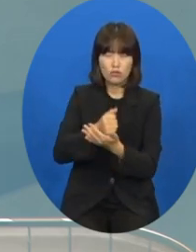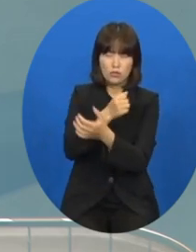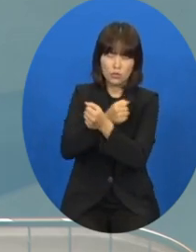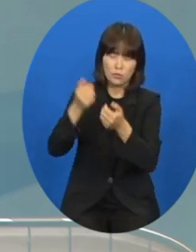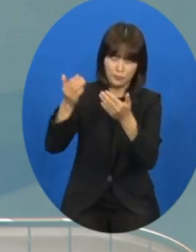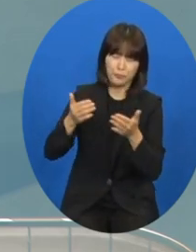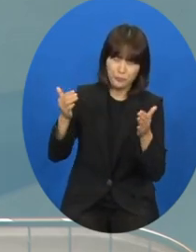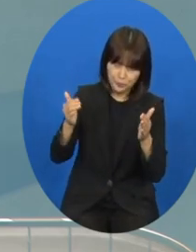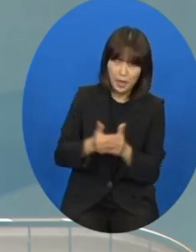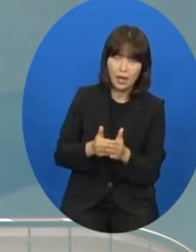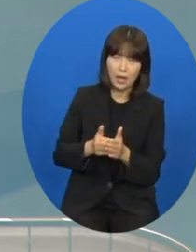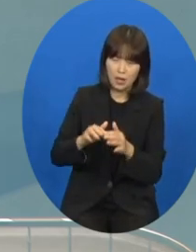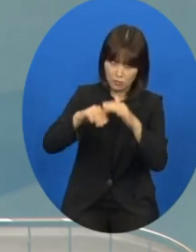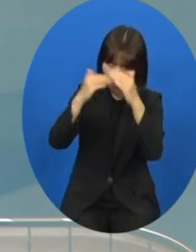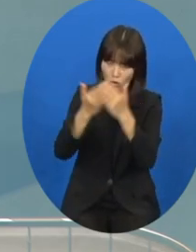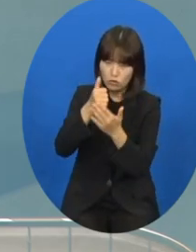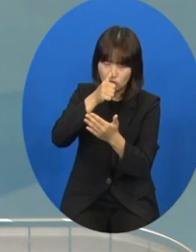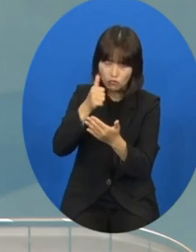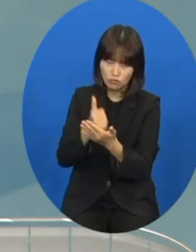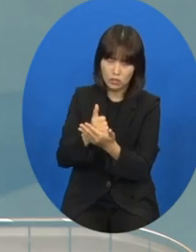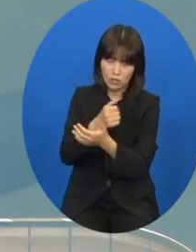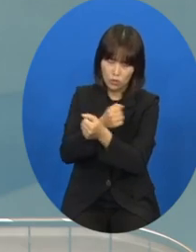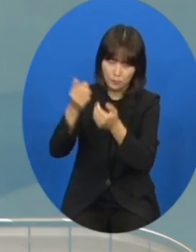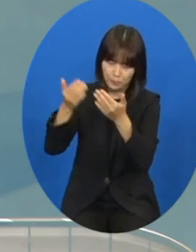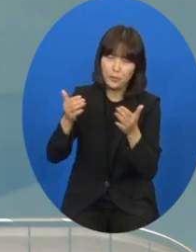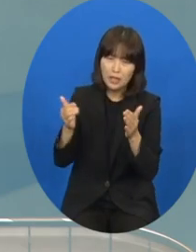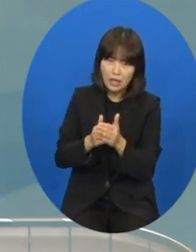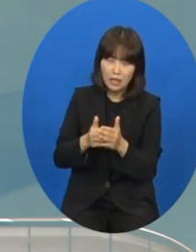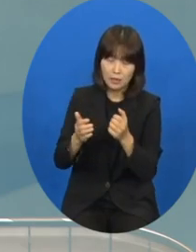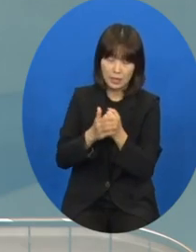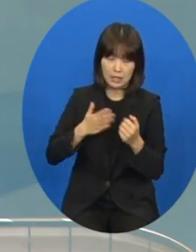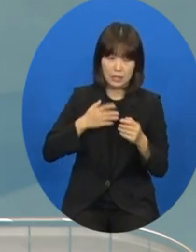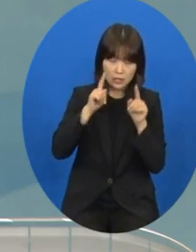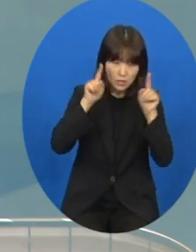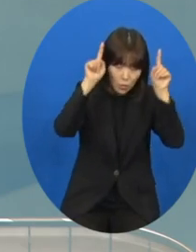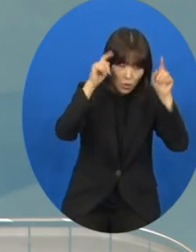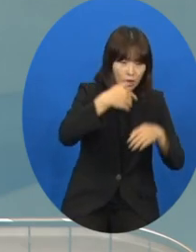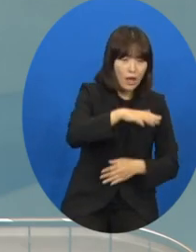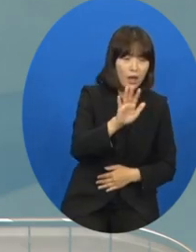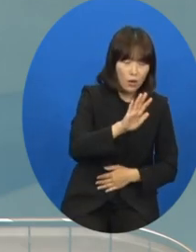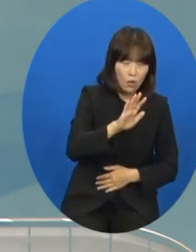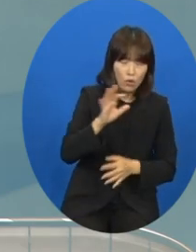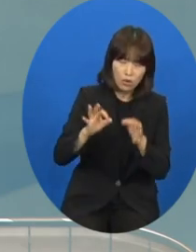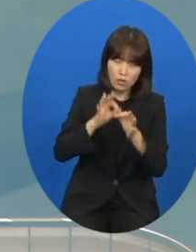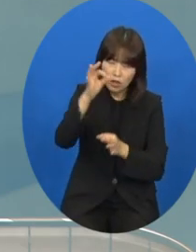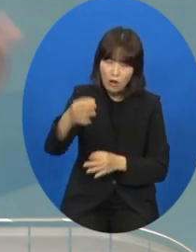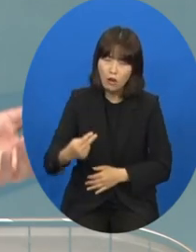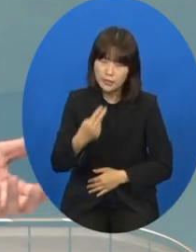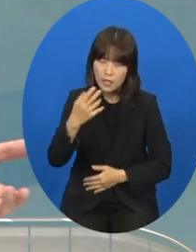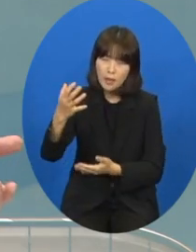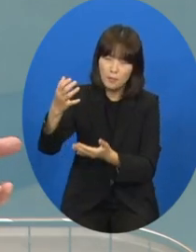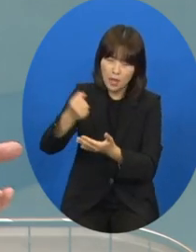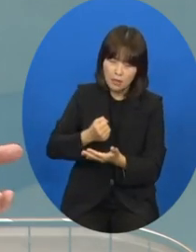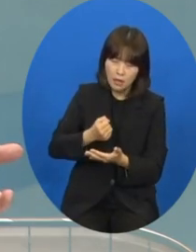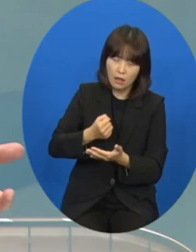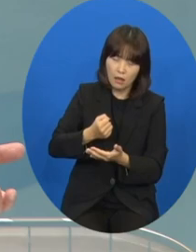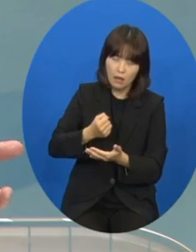받았다. 그래서 내가 지옥에 가지 않고 영생을 얻었다는 사실로 인하여 그는